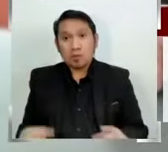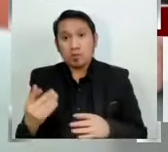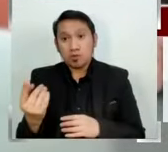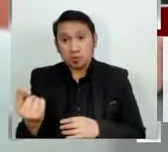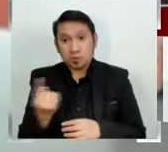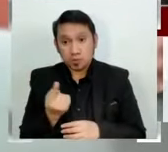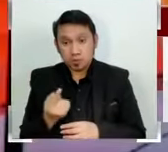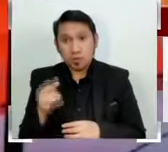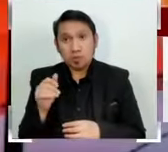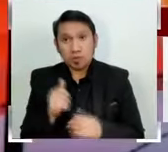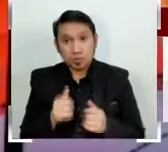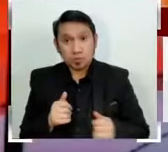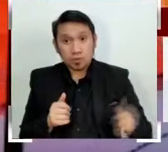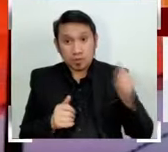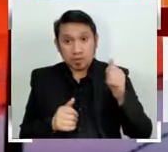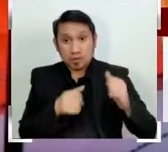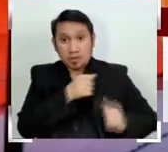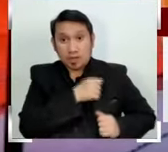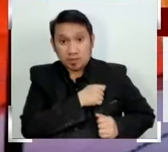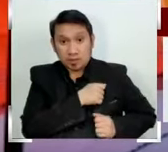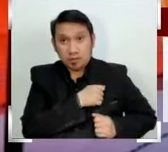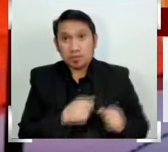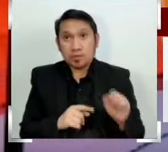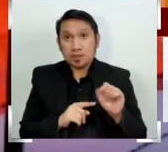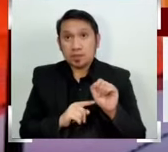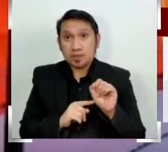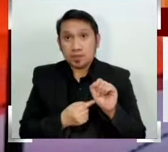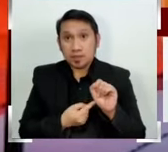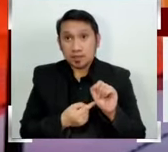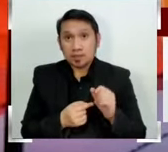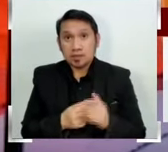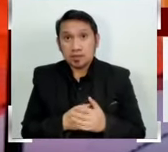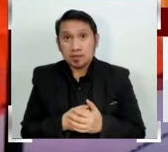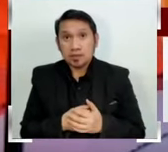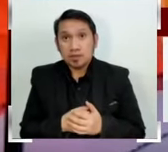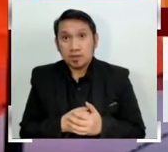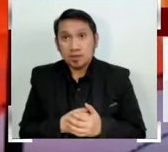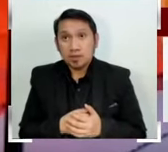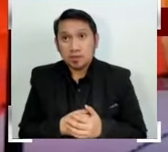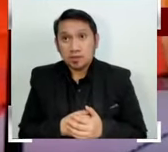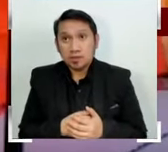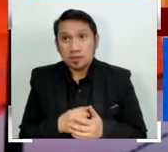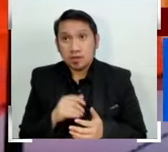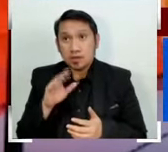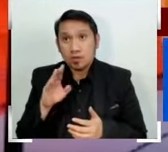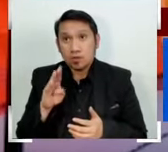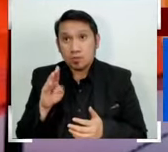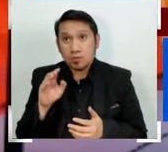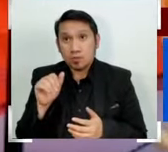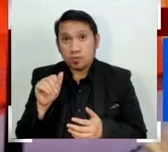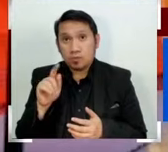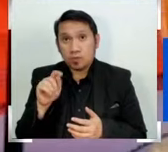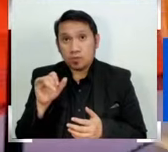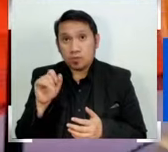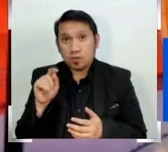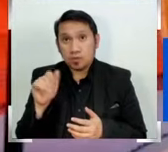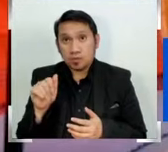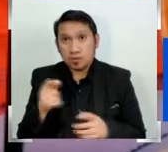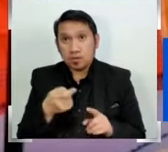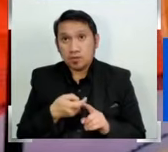Staff Emmanuel Bautista. The initiative of General Bautista, the Armed Forces of the